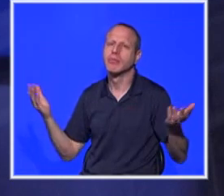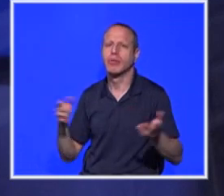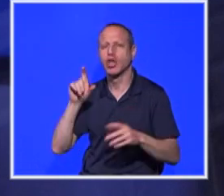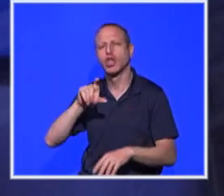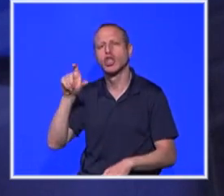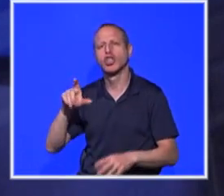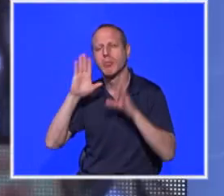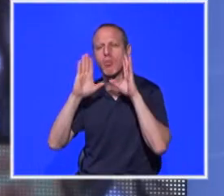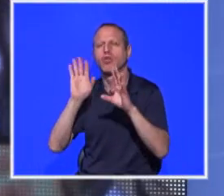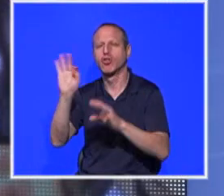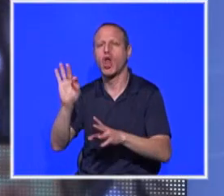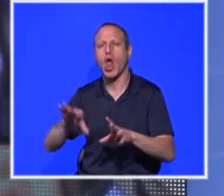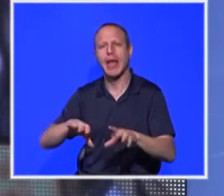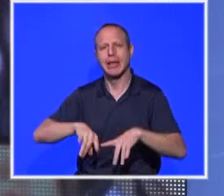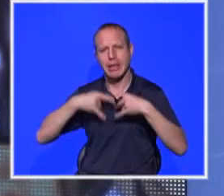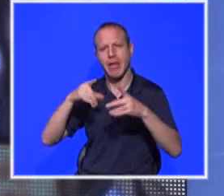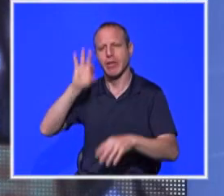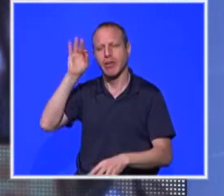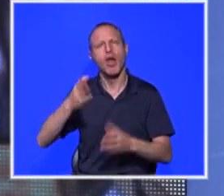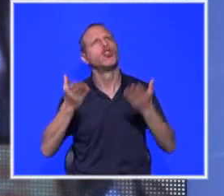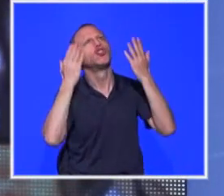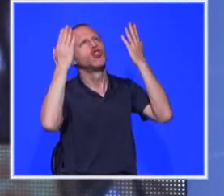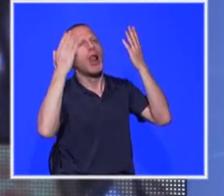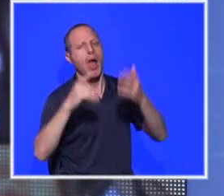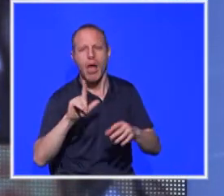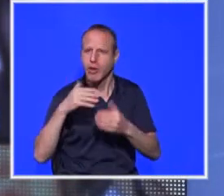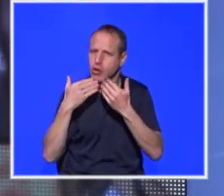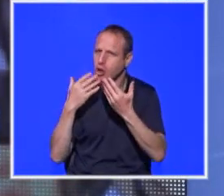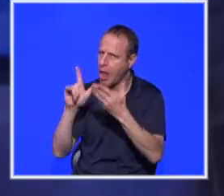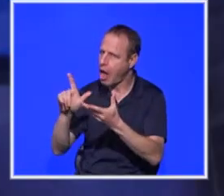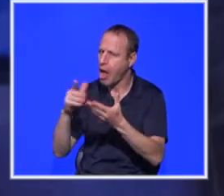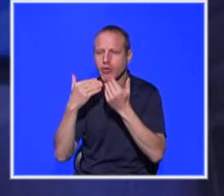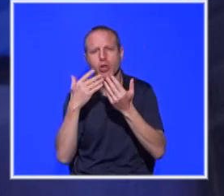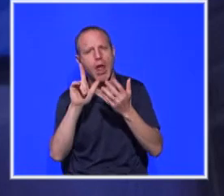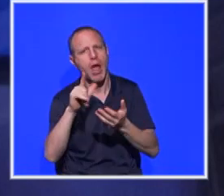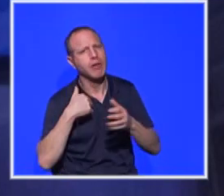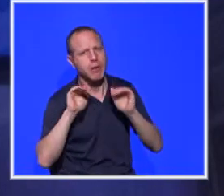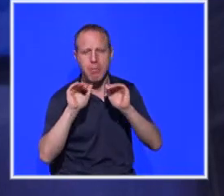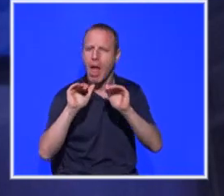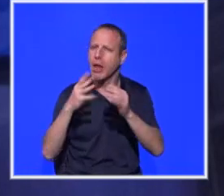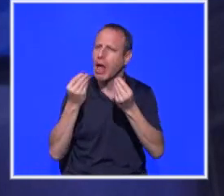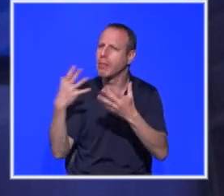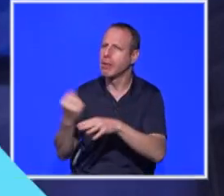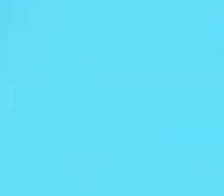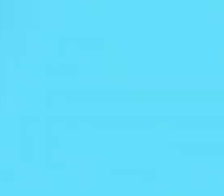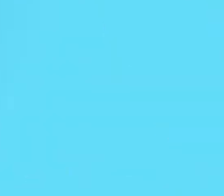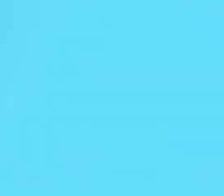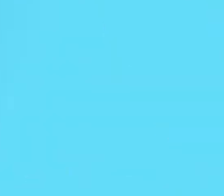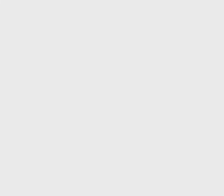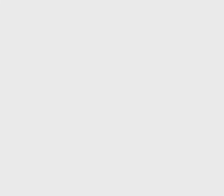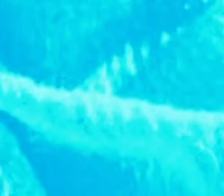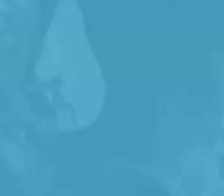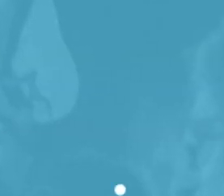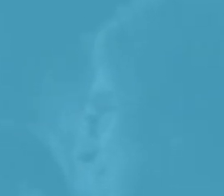איש באמונתו יחיע ויצביע. אינשאללה. אבל תודה רבה לך. תודה לך. ואני מאחלת לכם הרבה מאוד בהצלחה. תודה רבה. איסלאמו עידק.